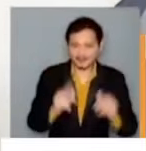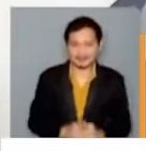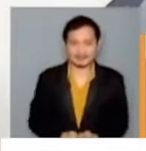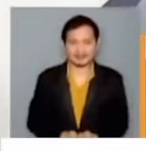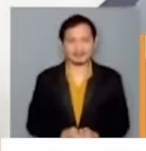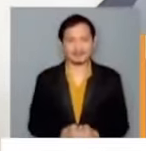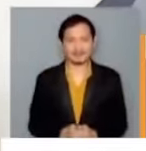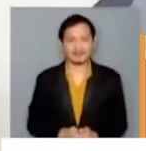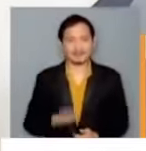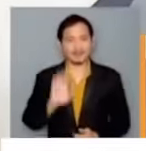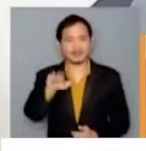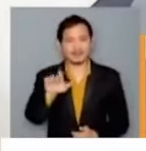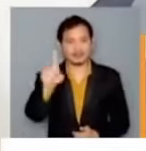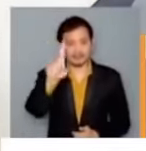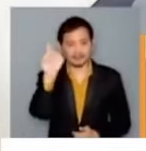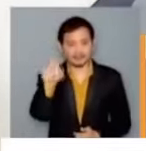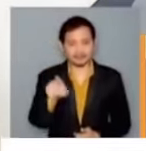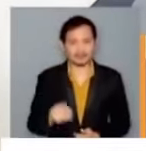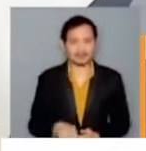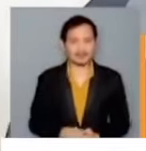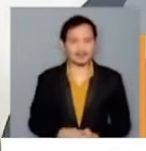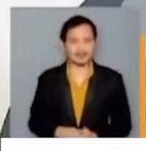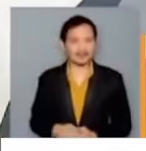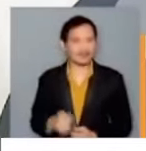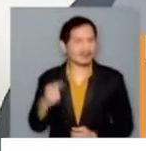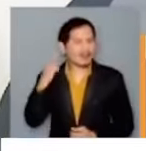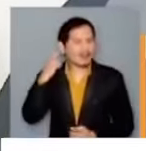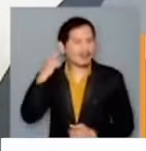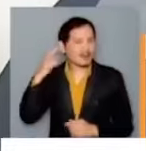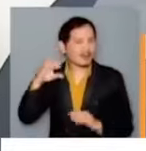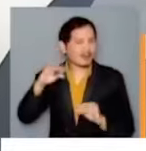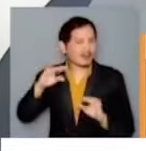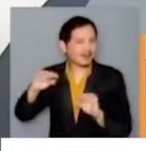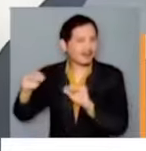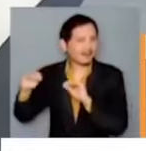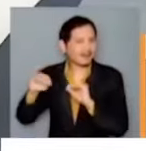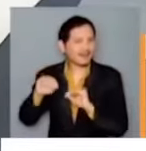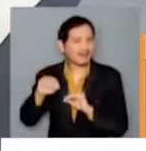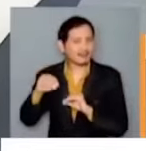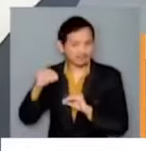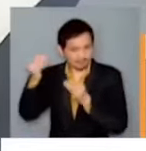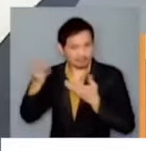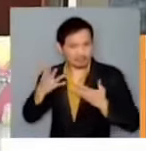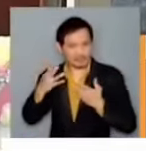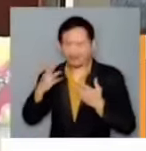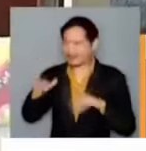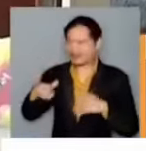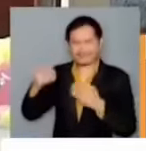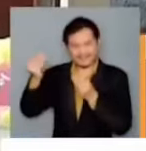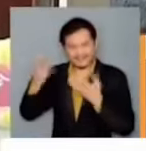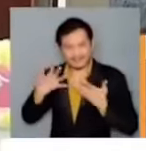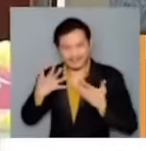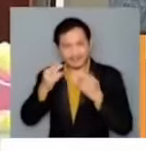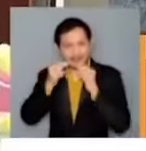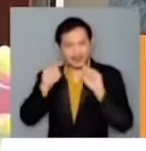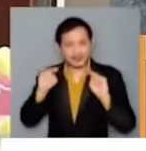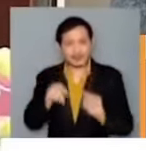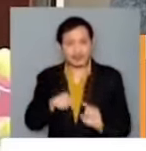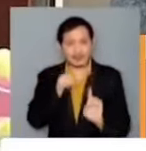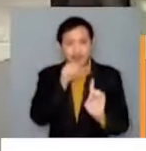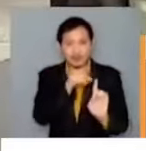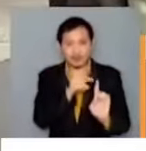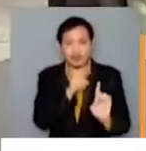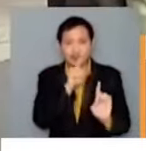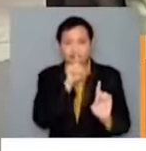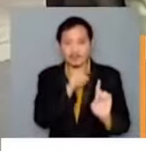Shaggy, balita ko mahilig talaga kayong... Ako pala, hindi ko pala balita. Balita ko, sarili ko. Mahilig po talaga akong kumain. Siyempre gusto ko